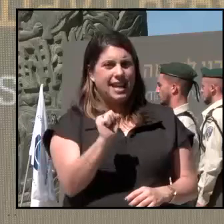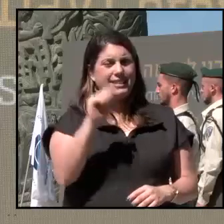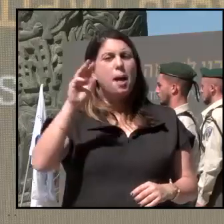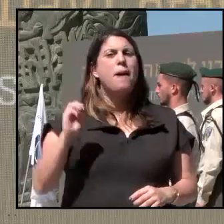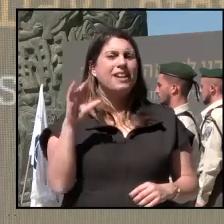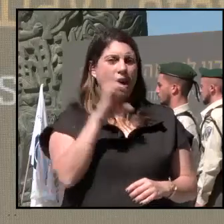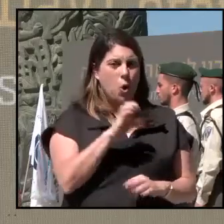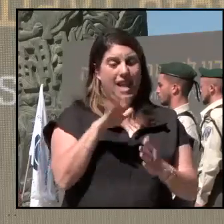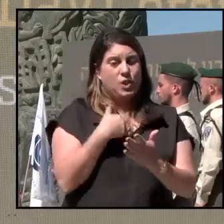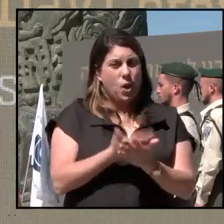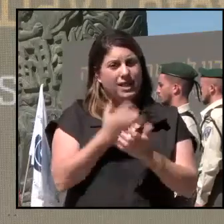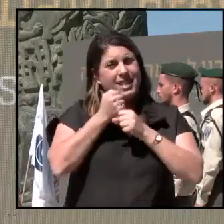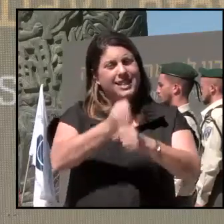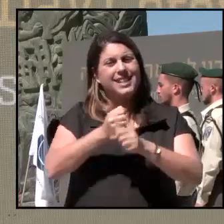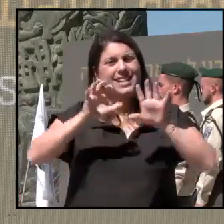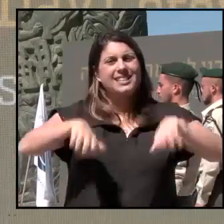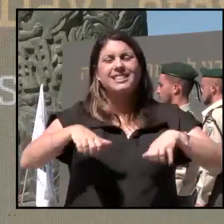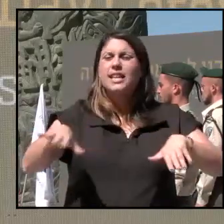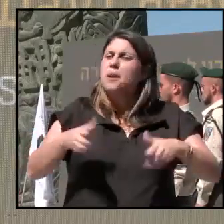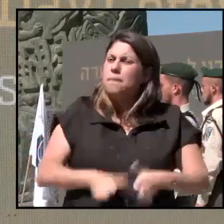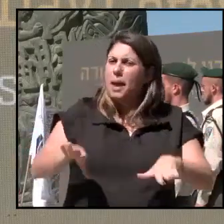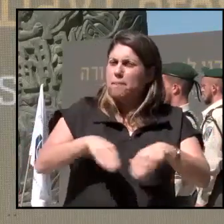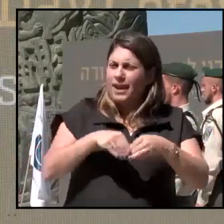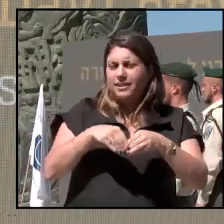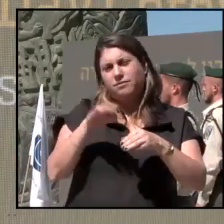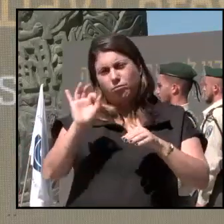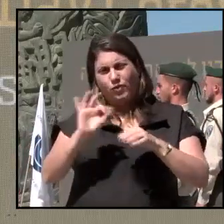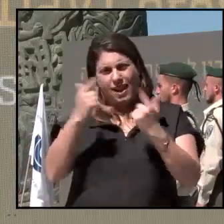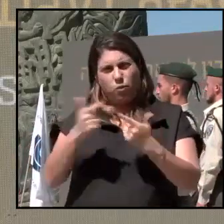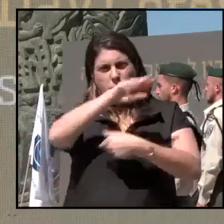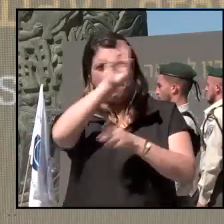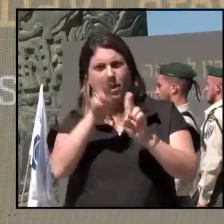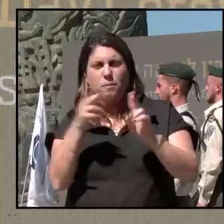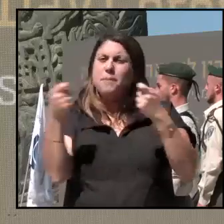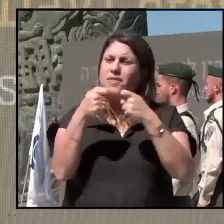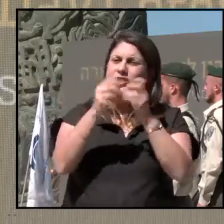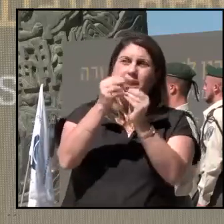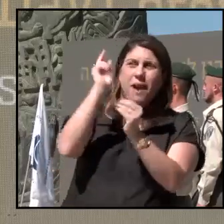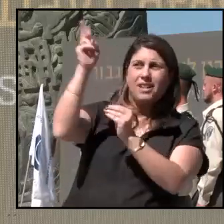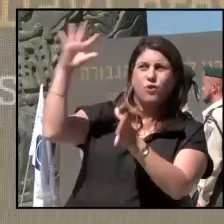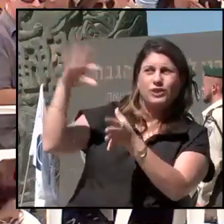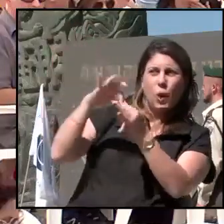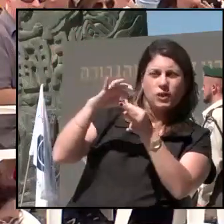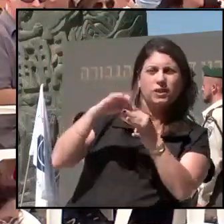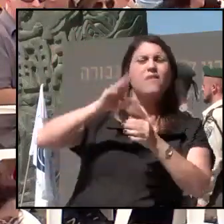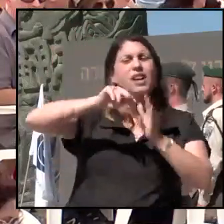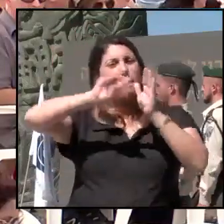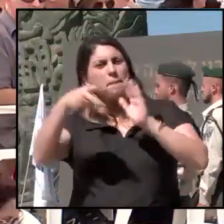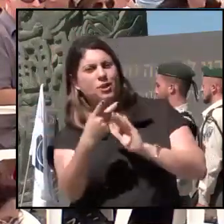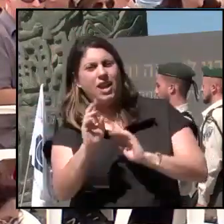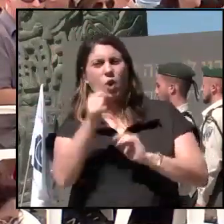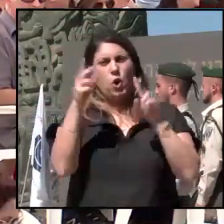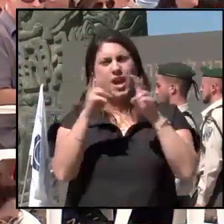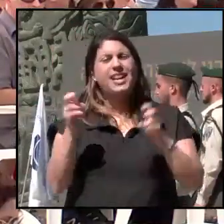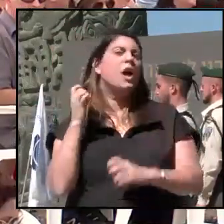כהן, יועצת ונציגת נשיא בני ברית ישראל לאירועים בינלאומיים וקשר עם התפוצות, ומשנה לראש העיר